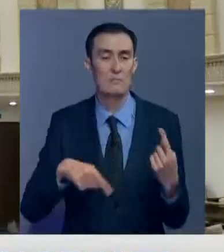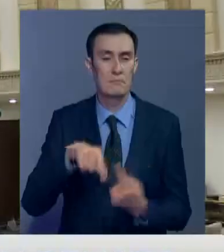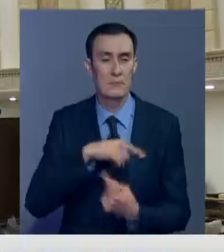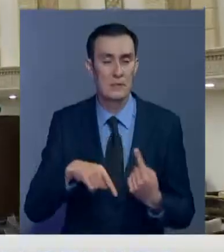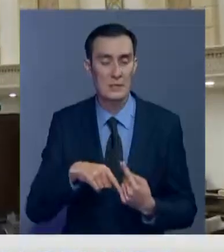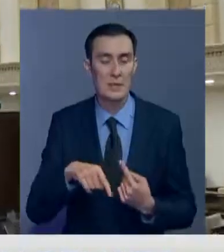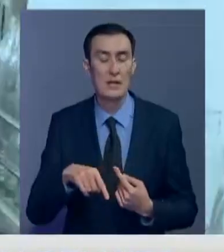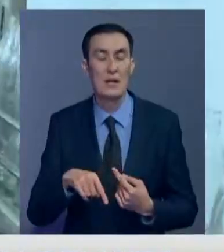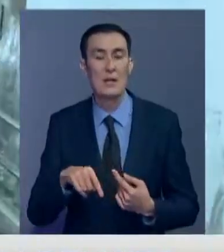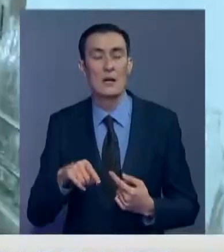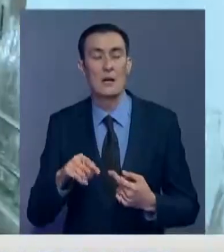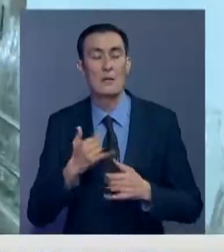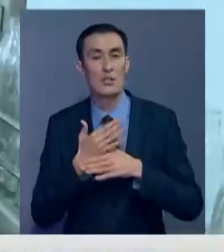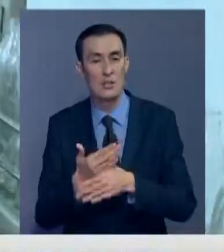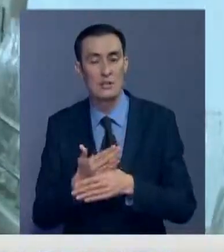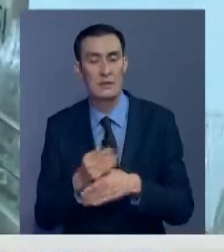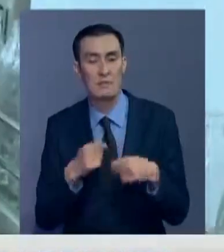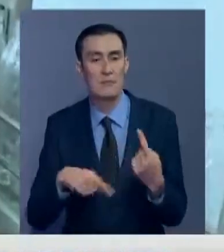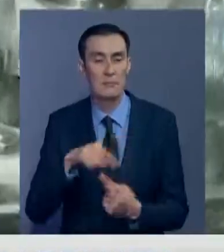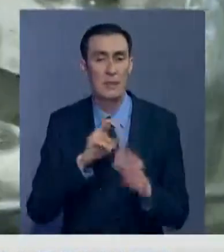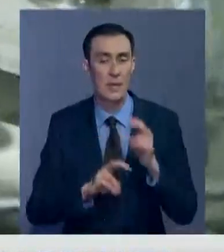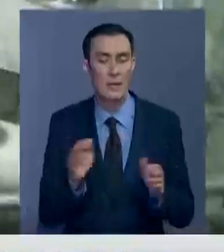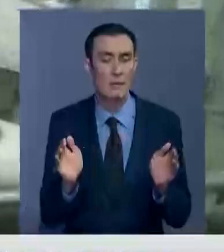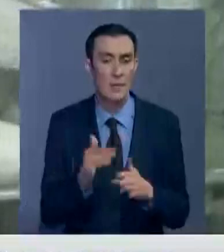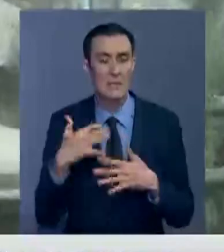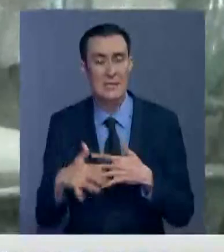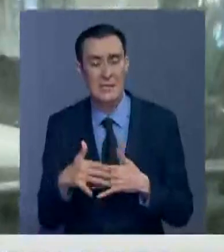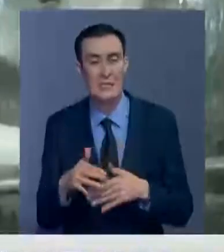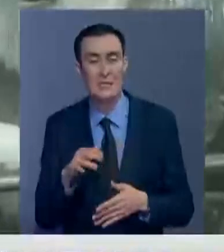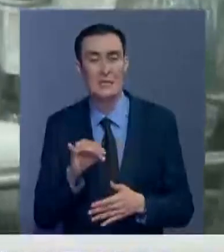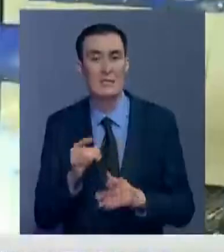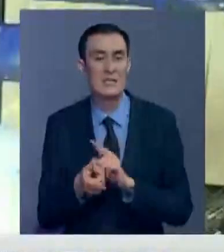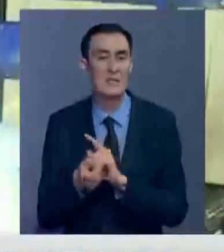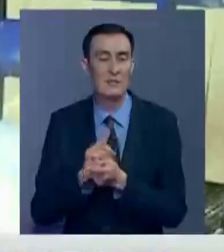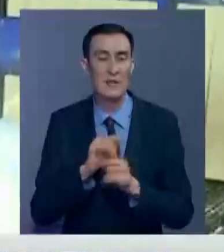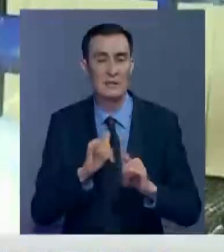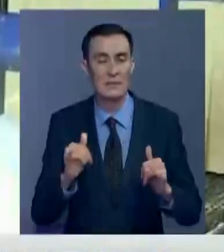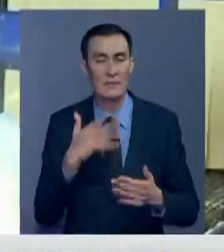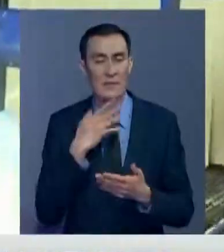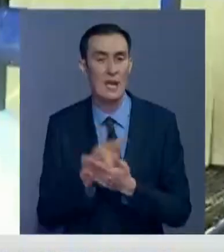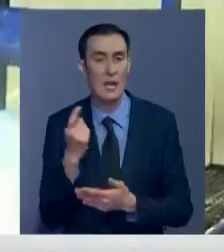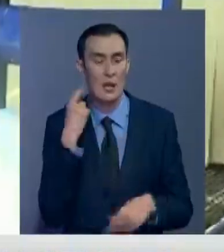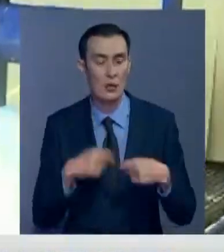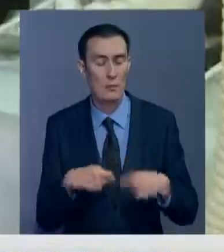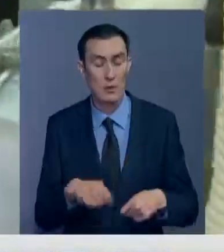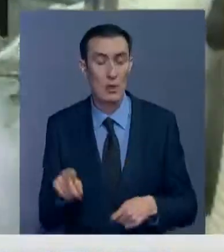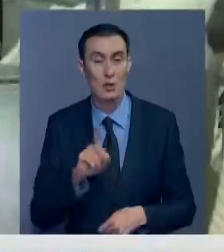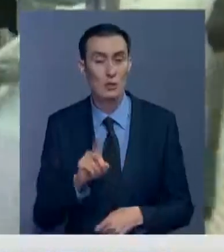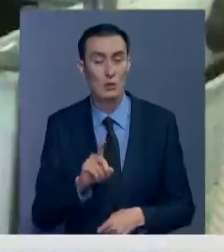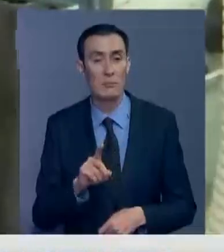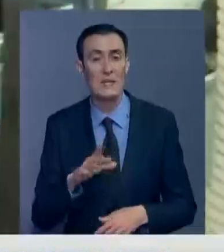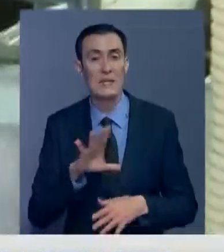бизнес-потенциал республики, поддерживать малые и средние предприятия, всерьез заняться диверсификацией национальной экономики. Чтобы не